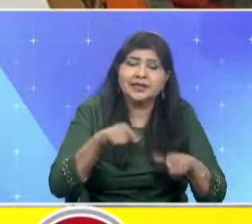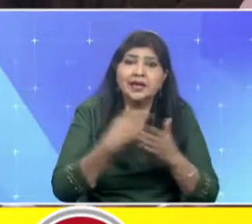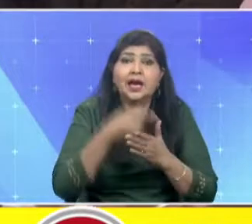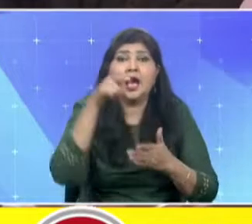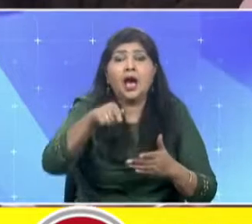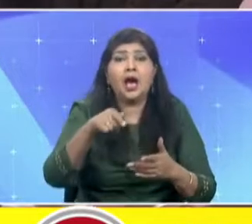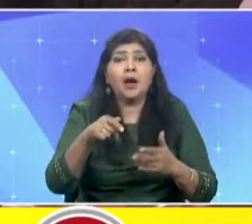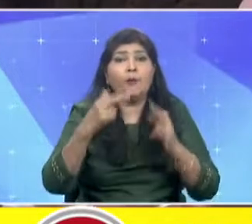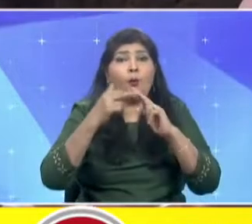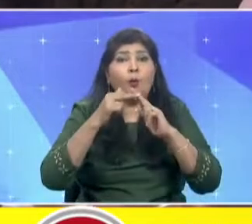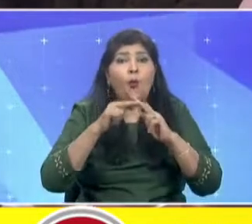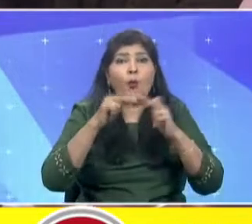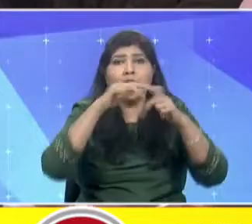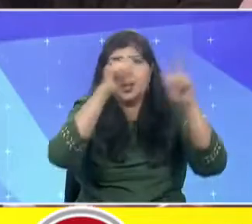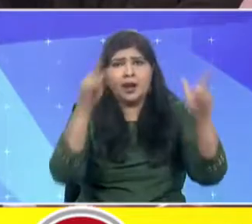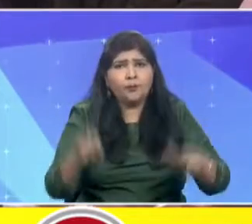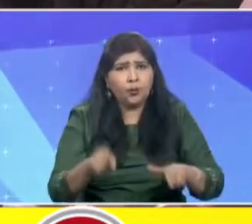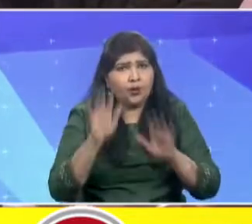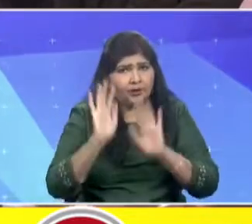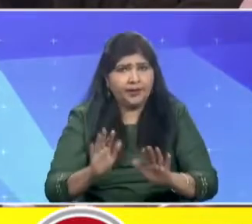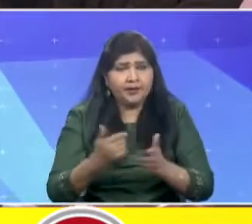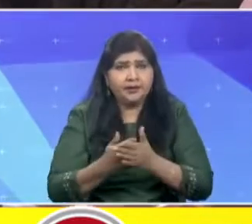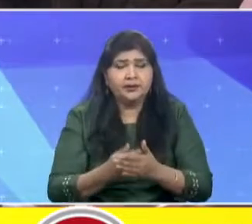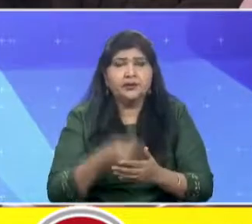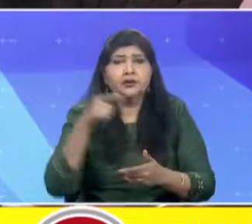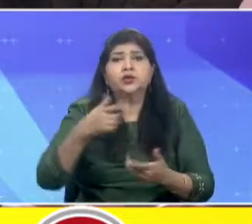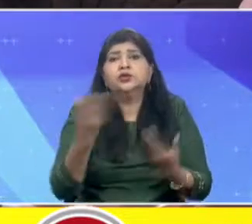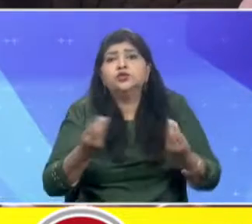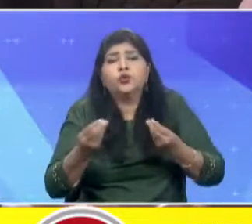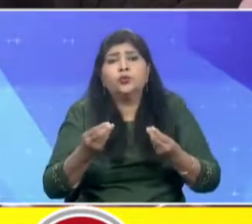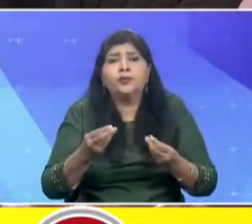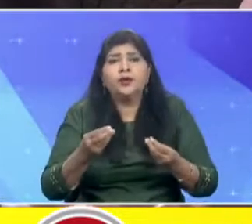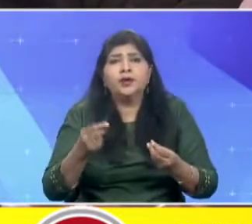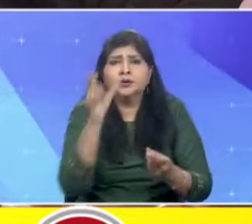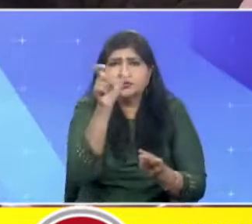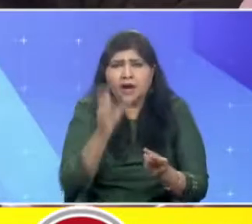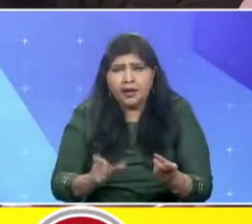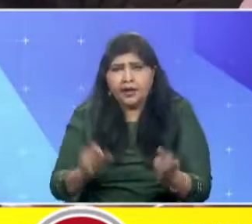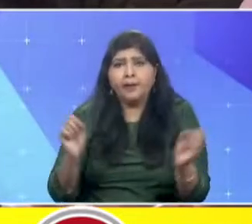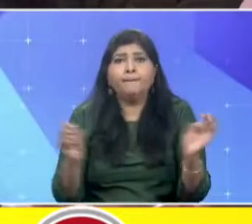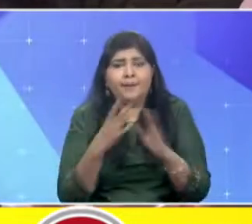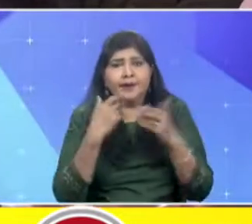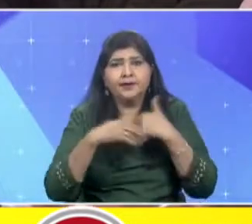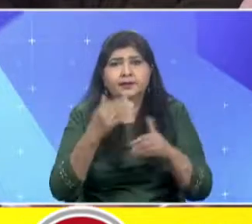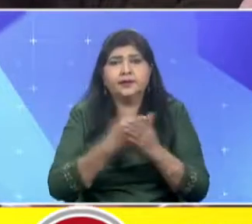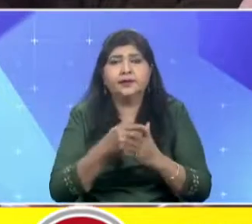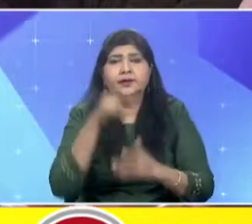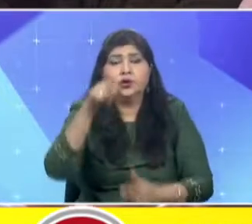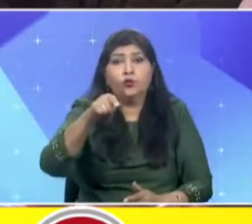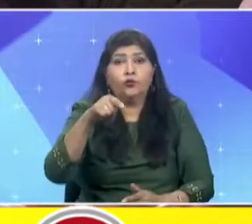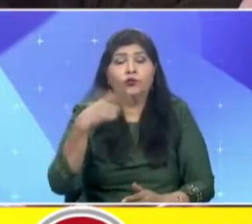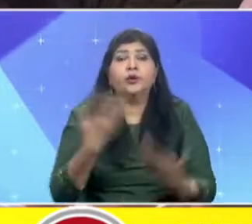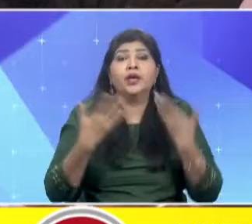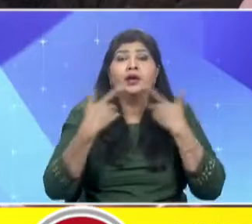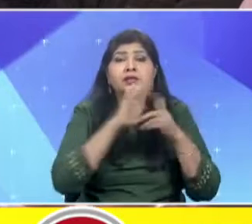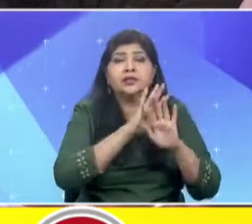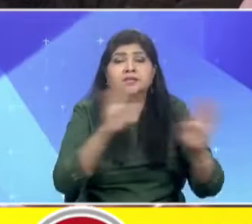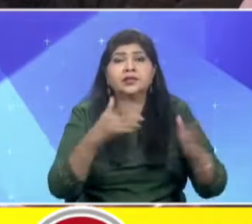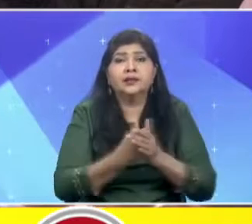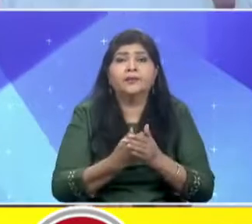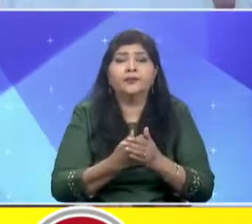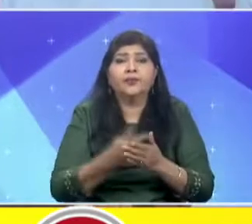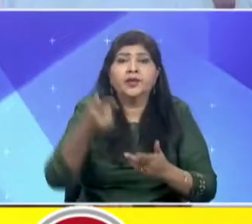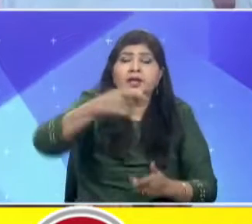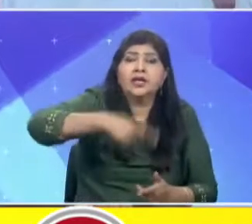आप ऑनलाइन जो भी पोर्टल बनाते हैं, जो भी कंटेंट क्रिएट करते हैं, वो